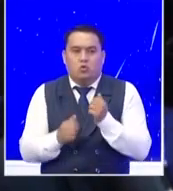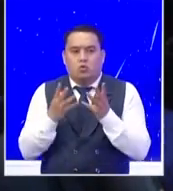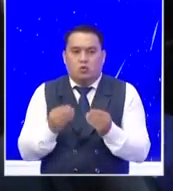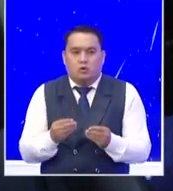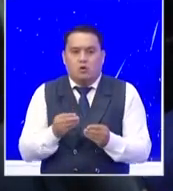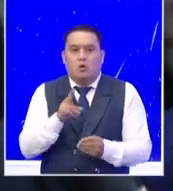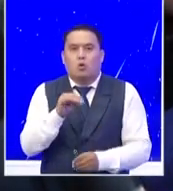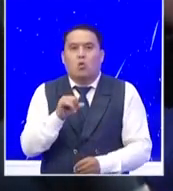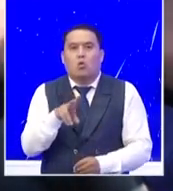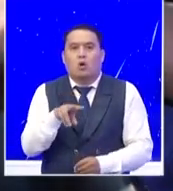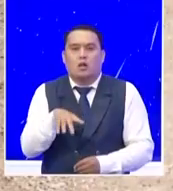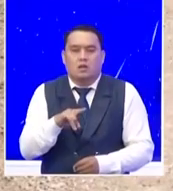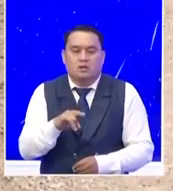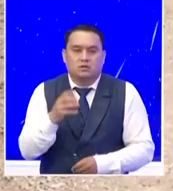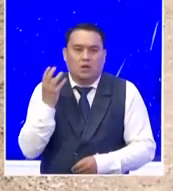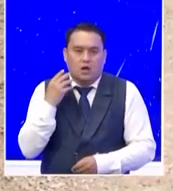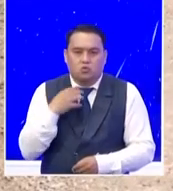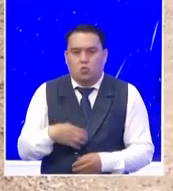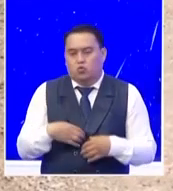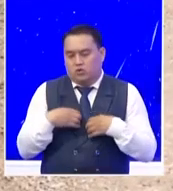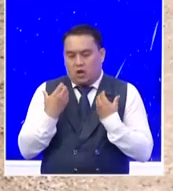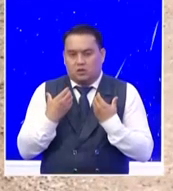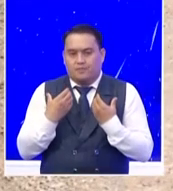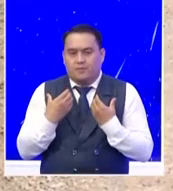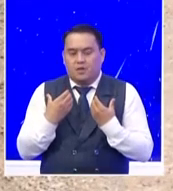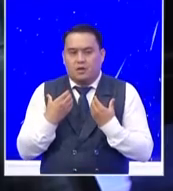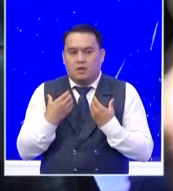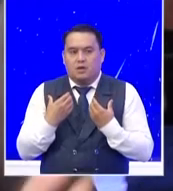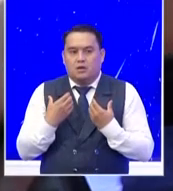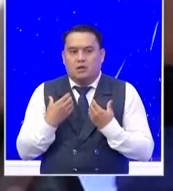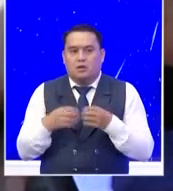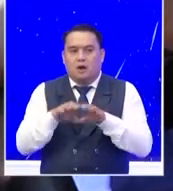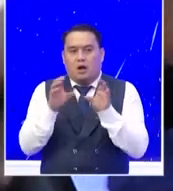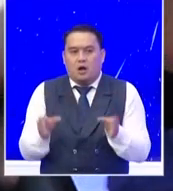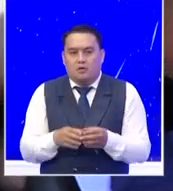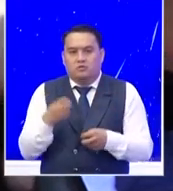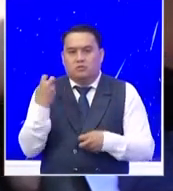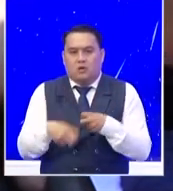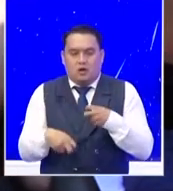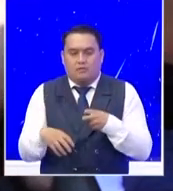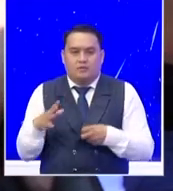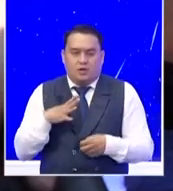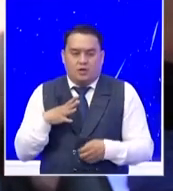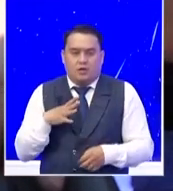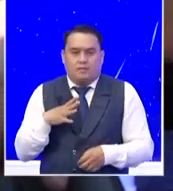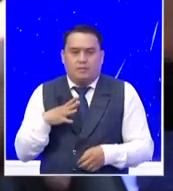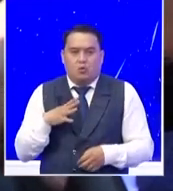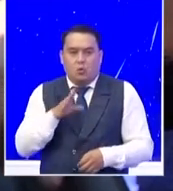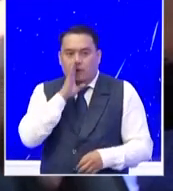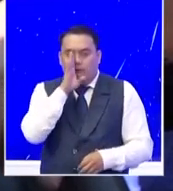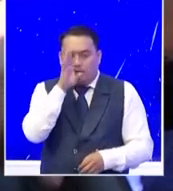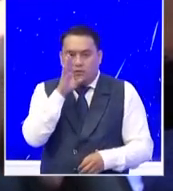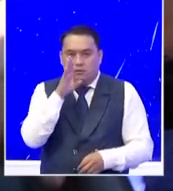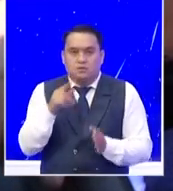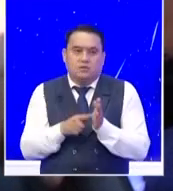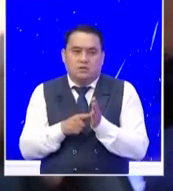жақ жақсы да осы Сарыөзекке қарай кішкене нашарлау жолдар. Жаңа покрышкам жарылды, артқы покрышкам осы жолдан боп. Таңертең